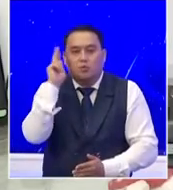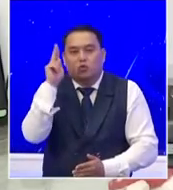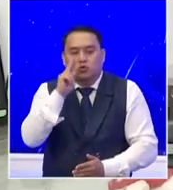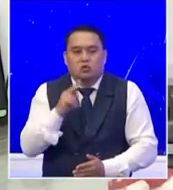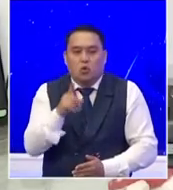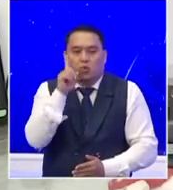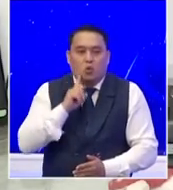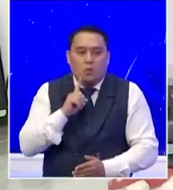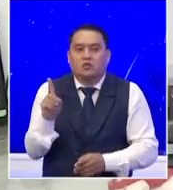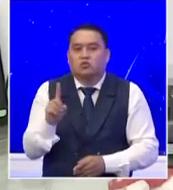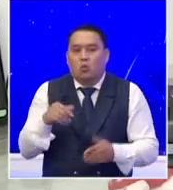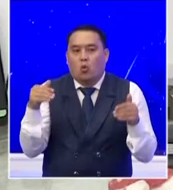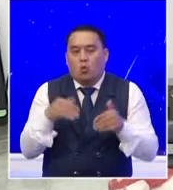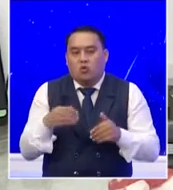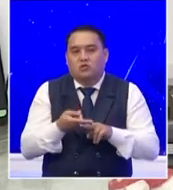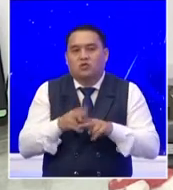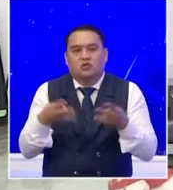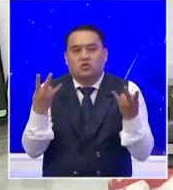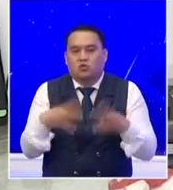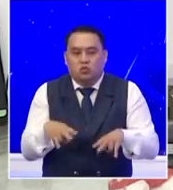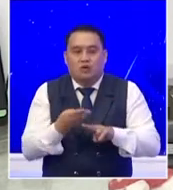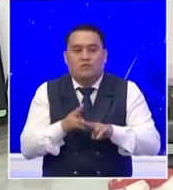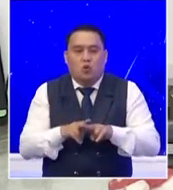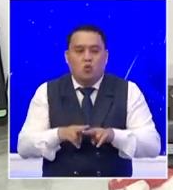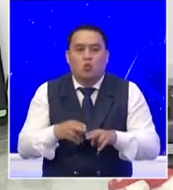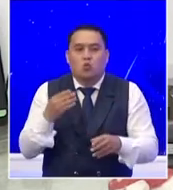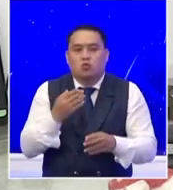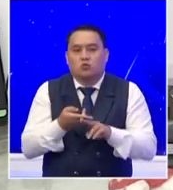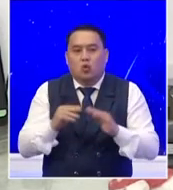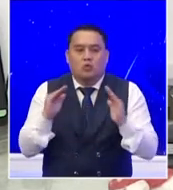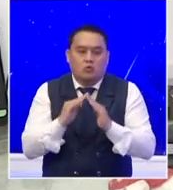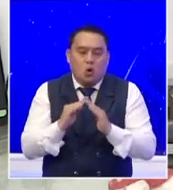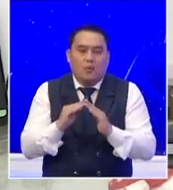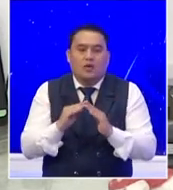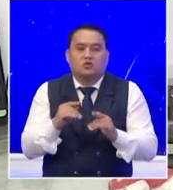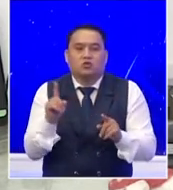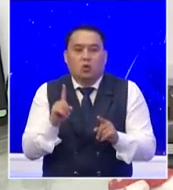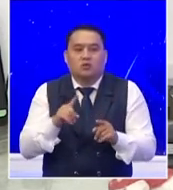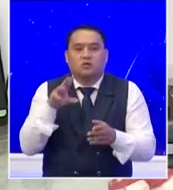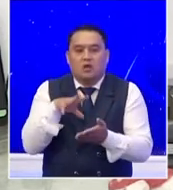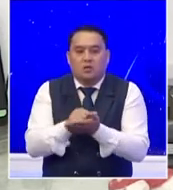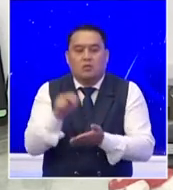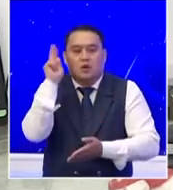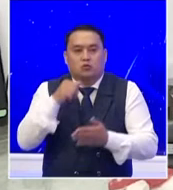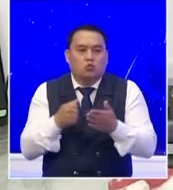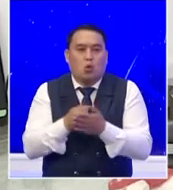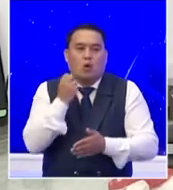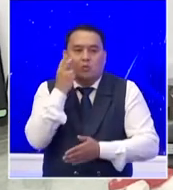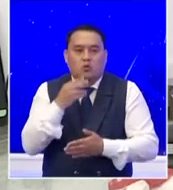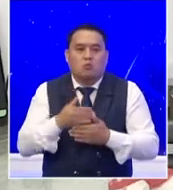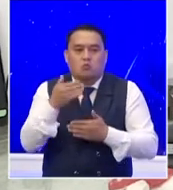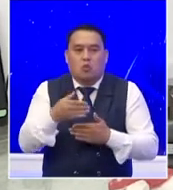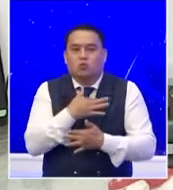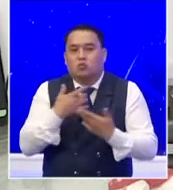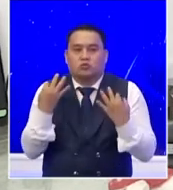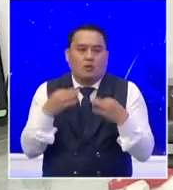Онлайн-обучение очень удобно, так как никуда ехать не надо. Проснулся, умылся, и вот ты на учебе. К тому же занятия проходят до обеда, а после есть